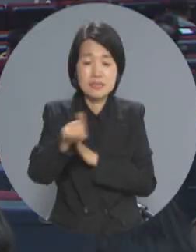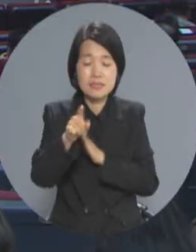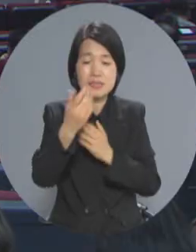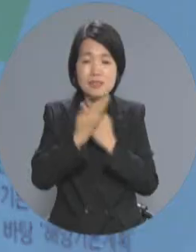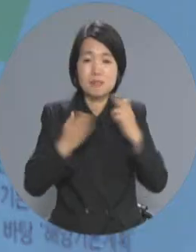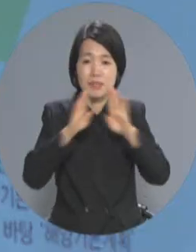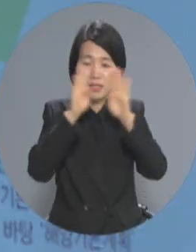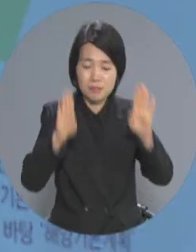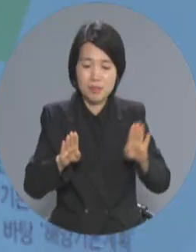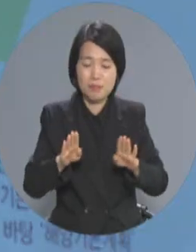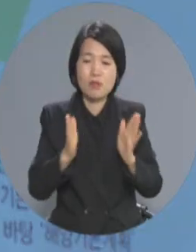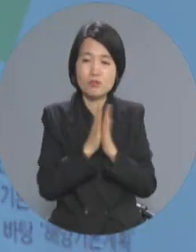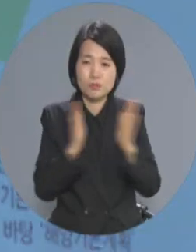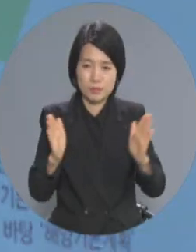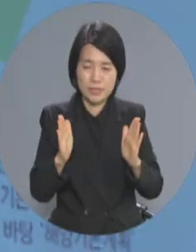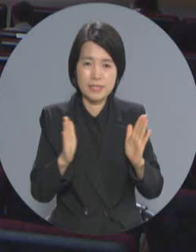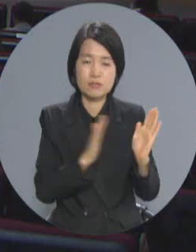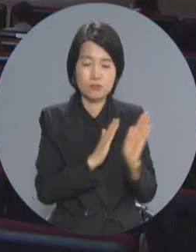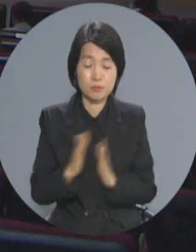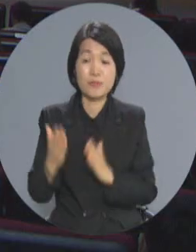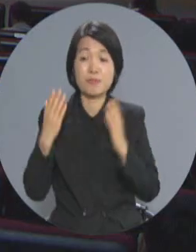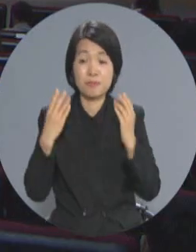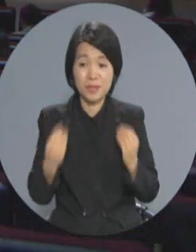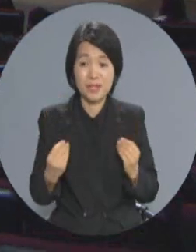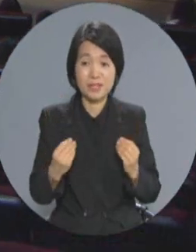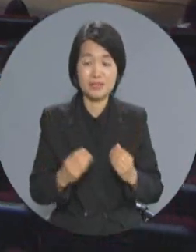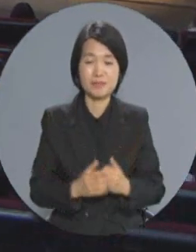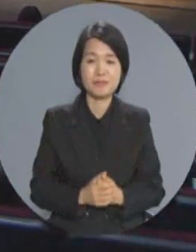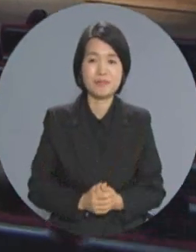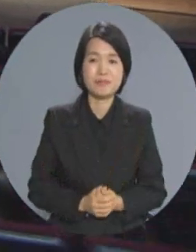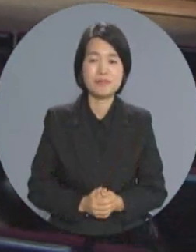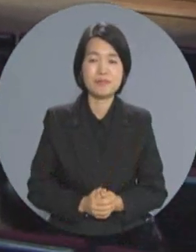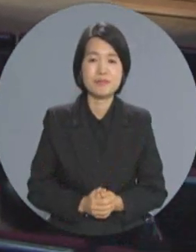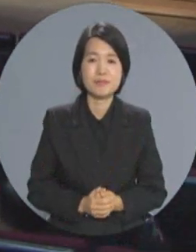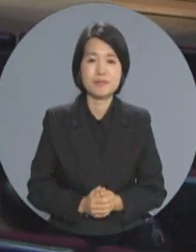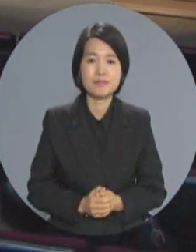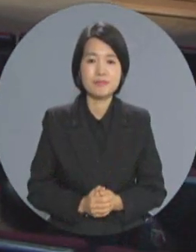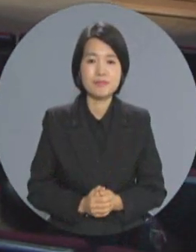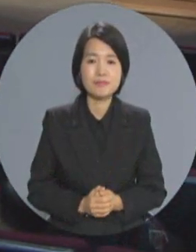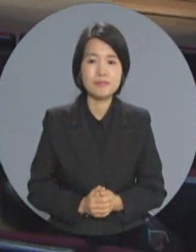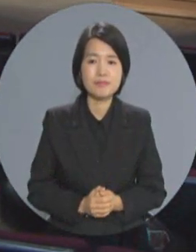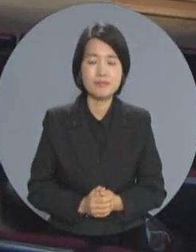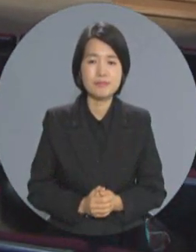본격적으로 출발선에서 달릴 준비를 마쳤습니다. MBC 뉴스 유민호입니다.